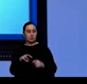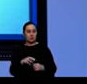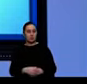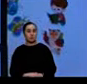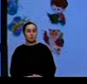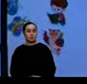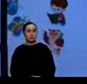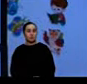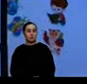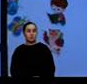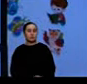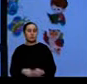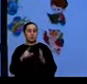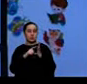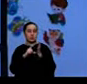santimetr.